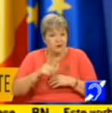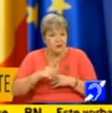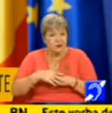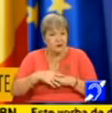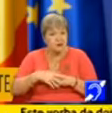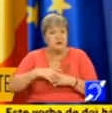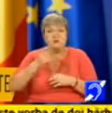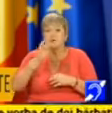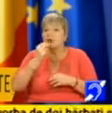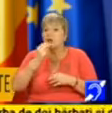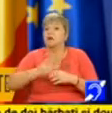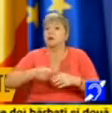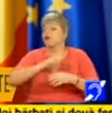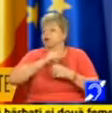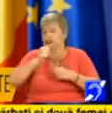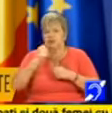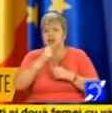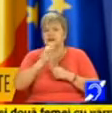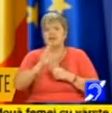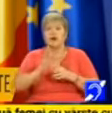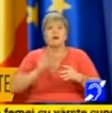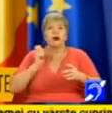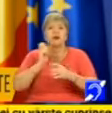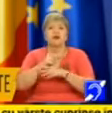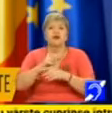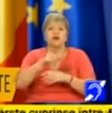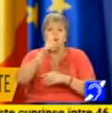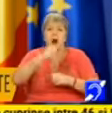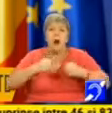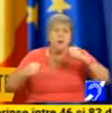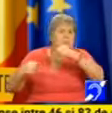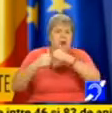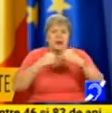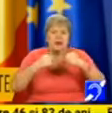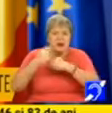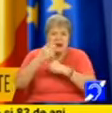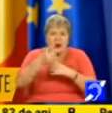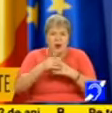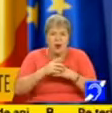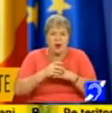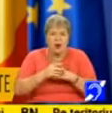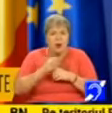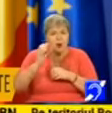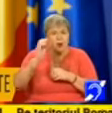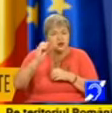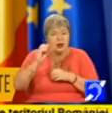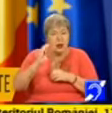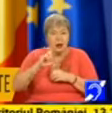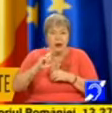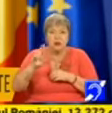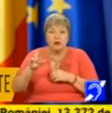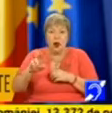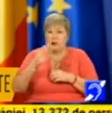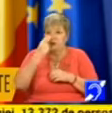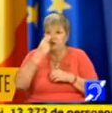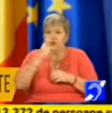cu fermitate acele manifestări violente care au fost puține, dar foarte